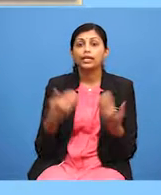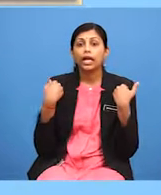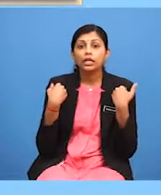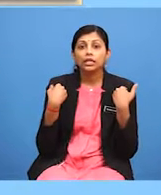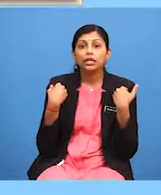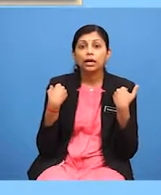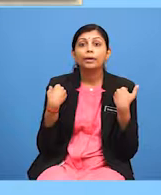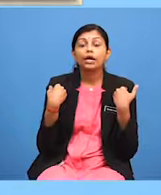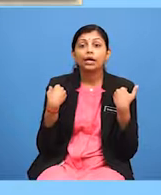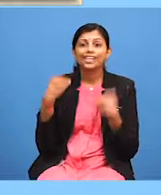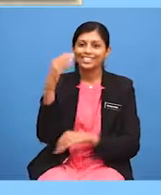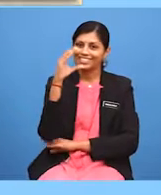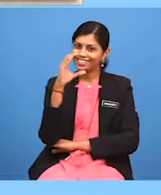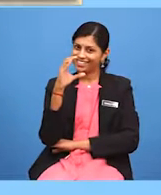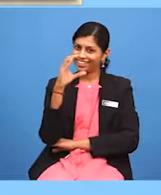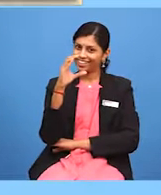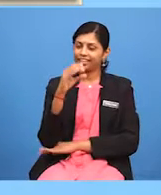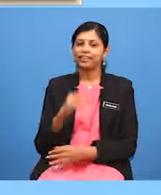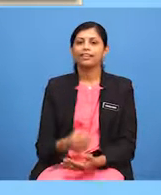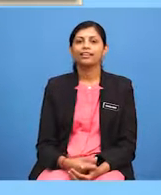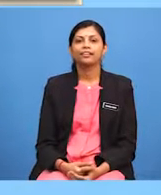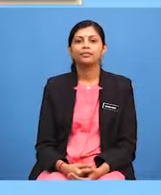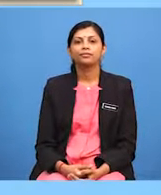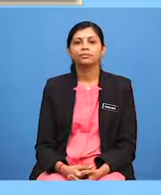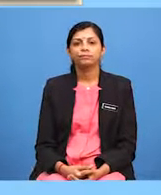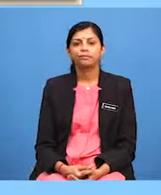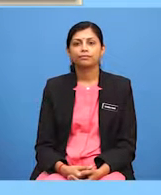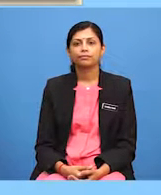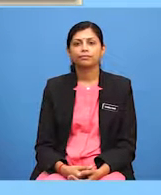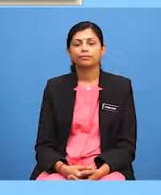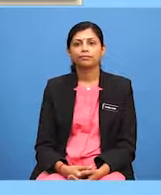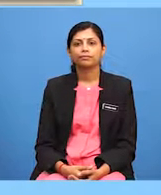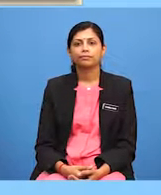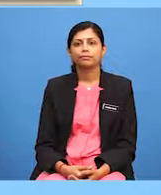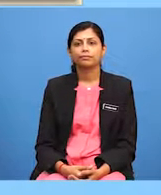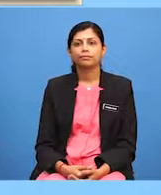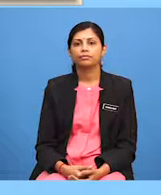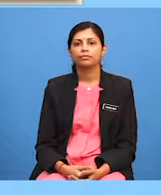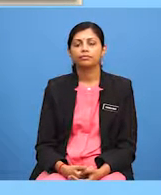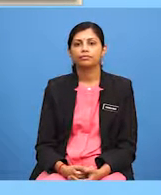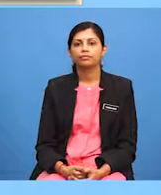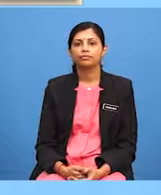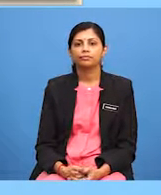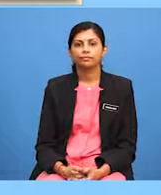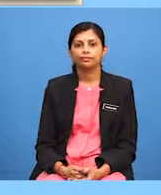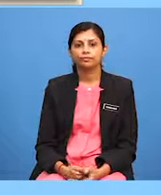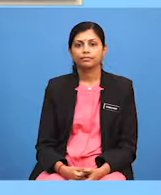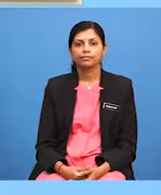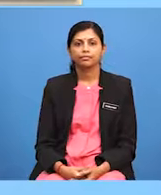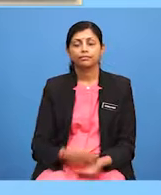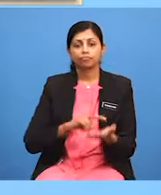C. Jika masa yang diambil oleh kren untuk mengangkat beban itu